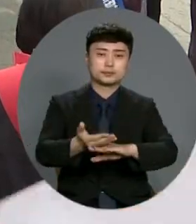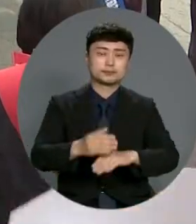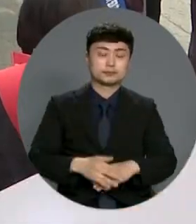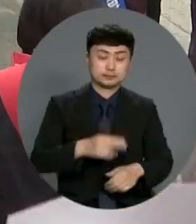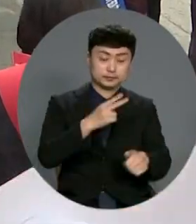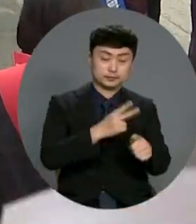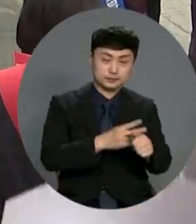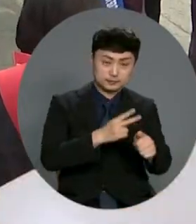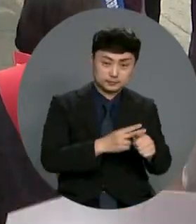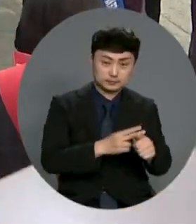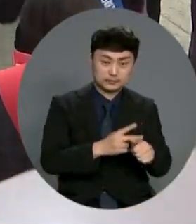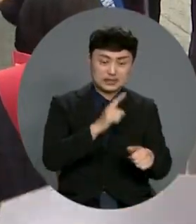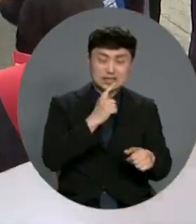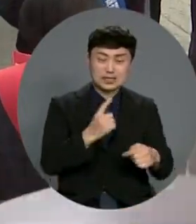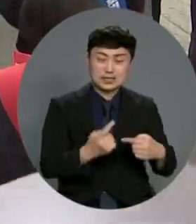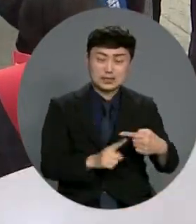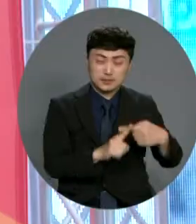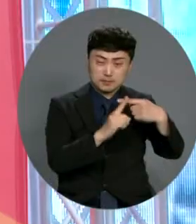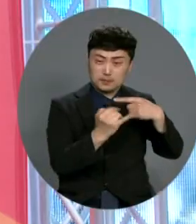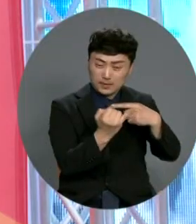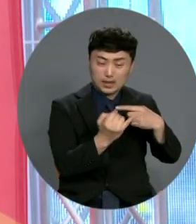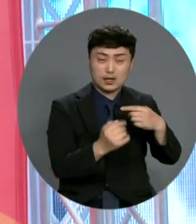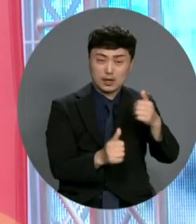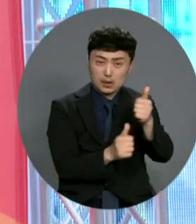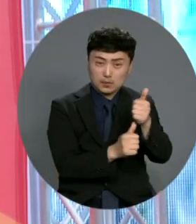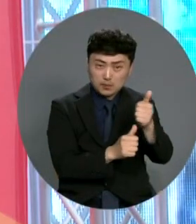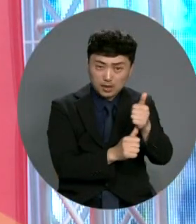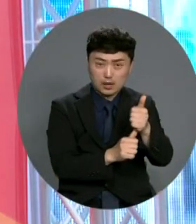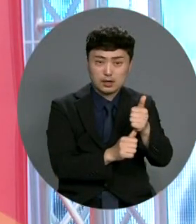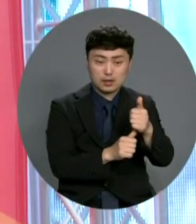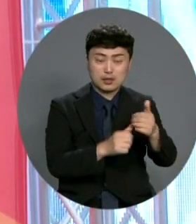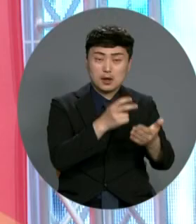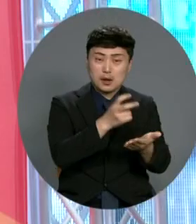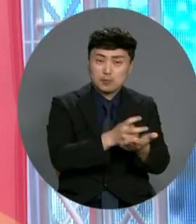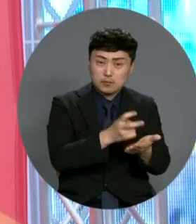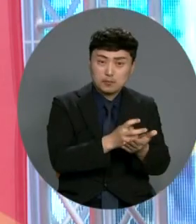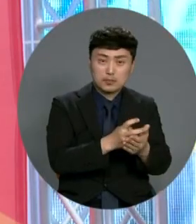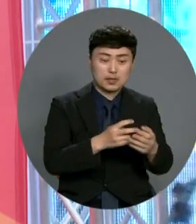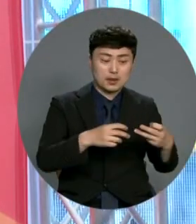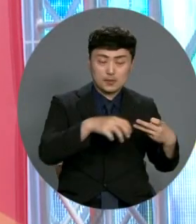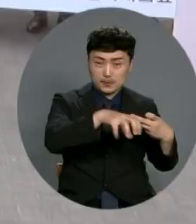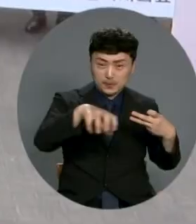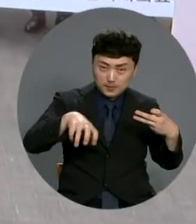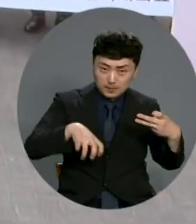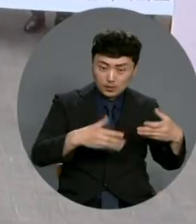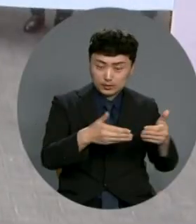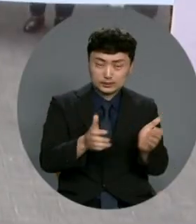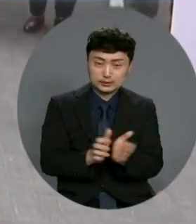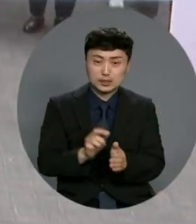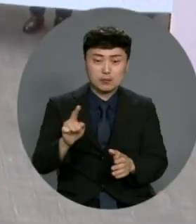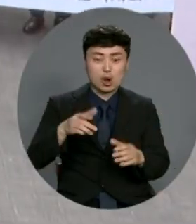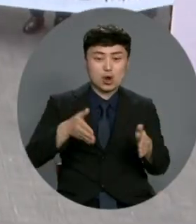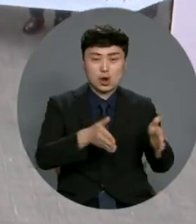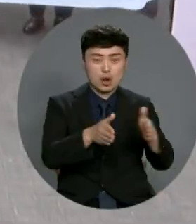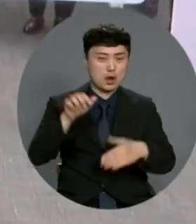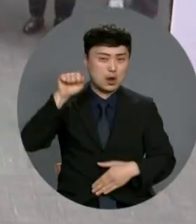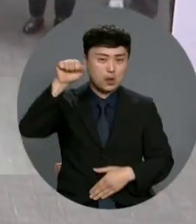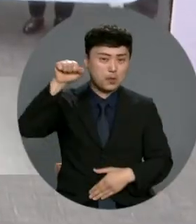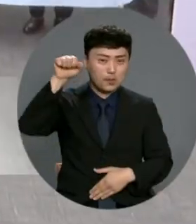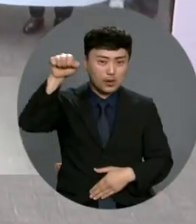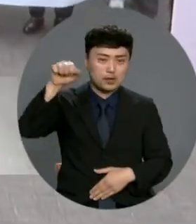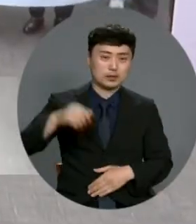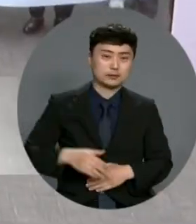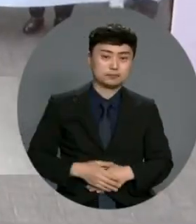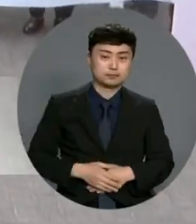의사, 간호, 조무사 등 의료 관련 13개 단체가 국회를 통과한 간호사법에 반발하며 거리로 나섰습니다. 간호사 영역이 병원